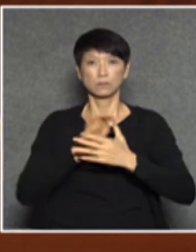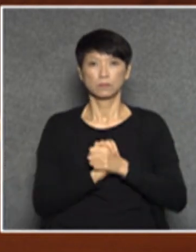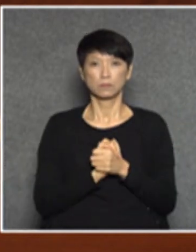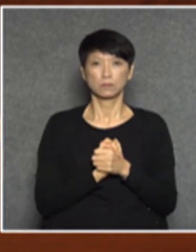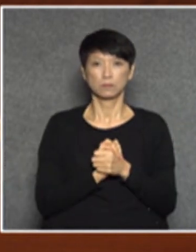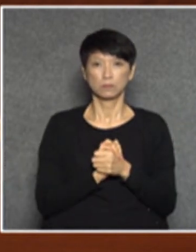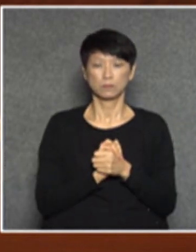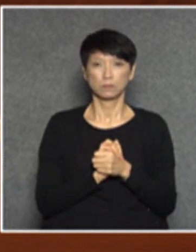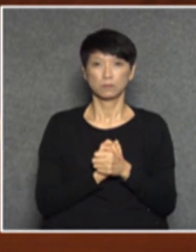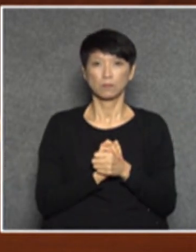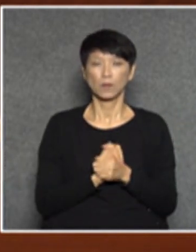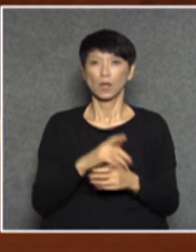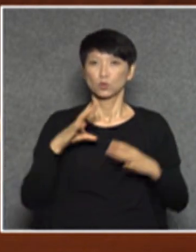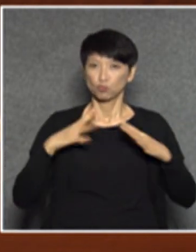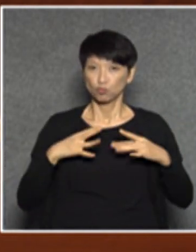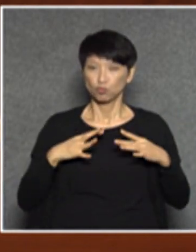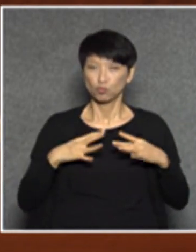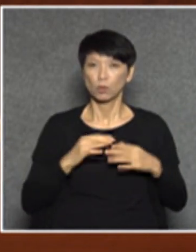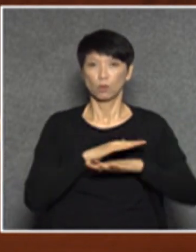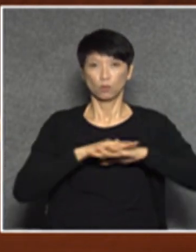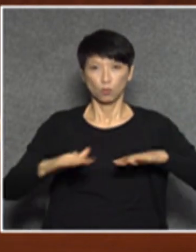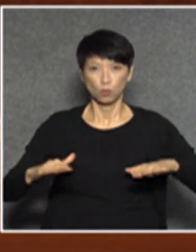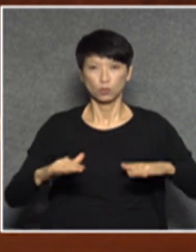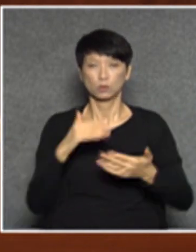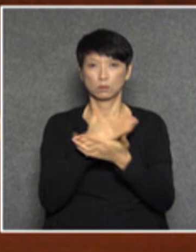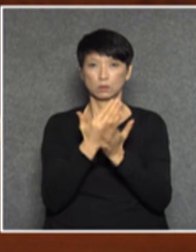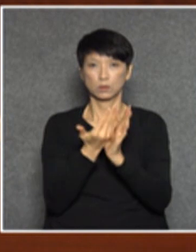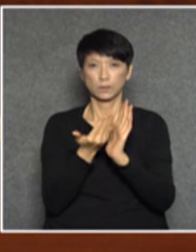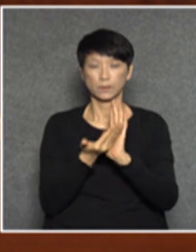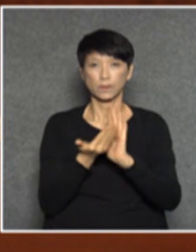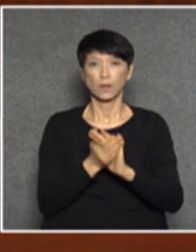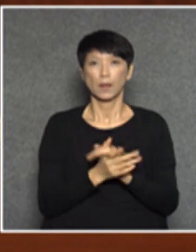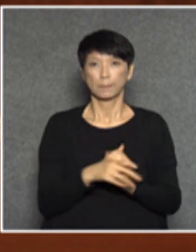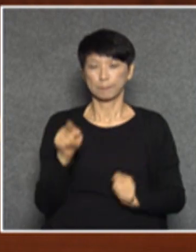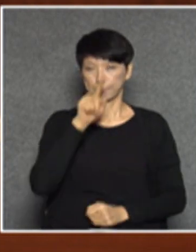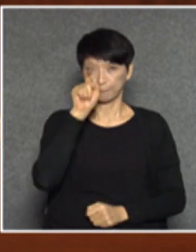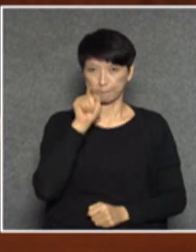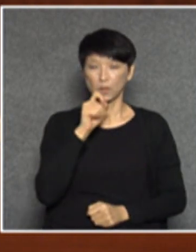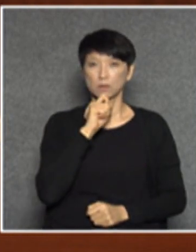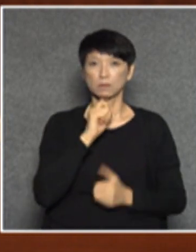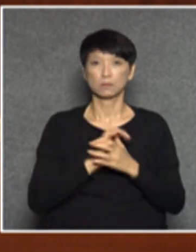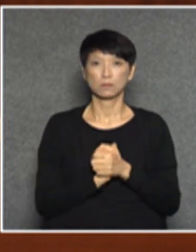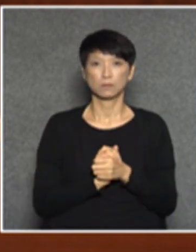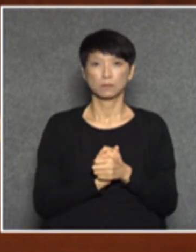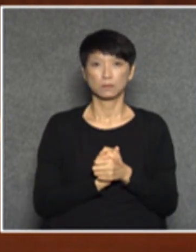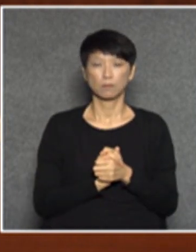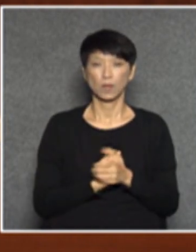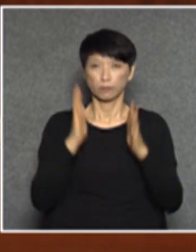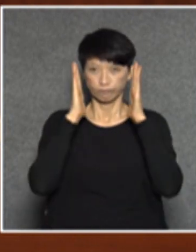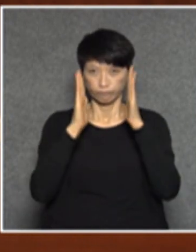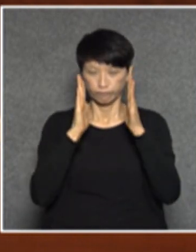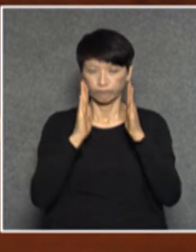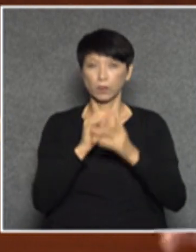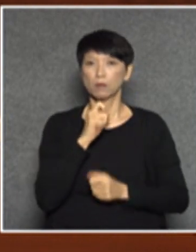適嘅問題，有啲時候咧仲可能會出現安全嘅隱患等等，所以這個問題我們十分關注，尤其